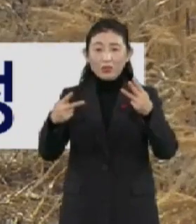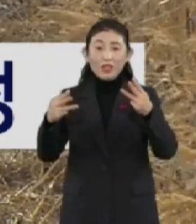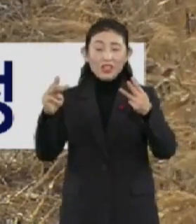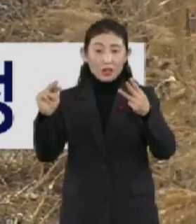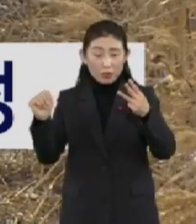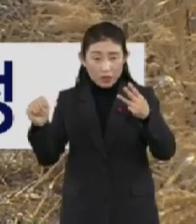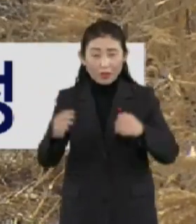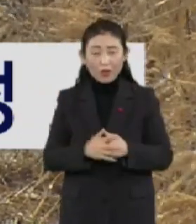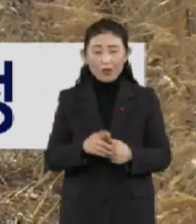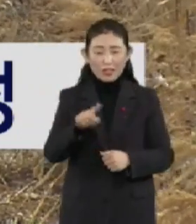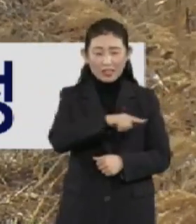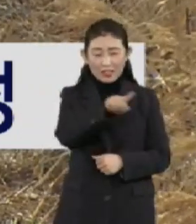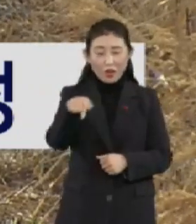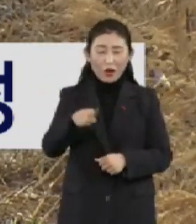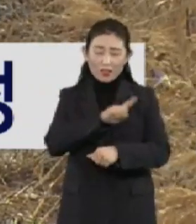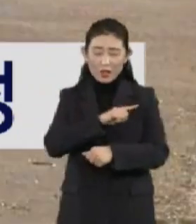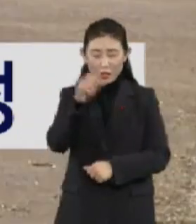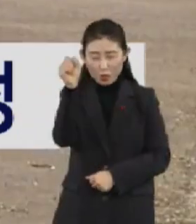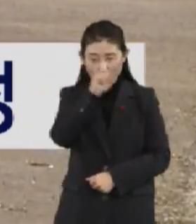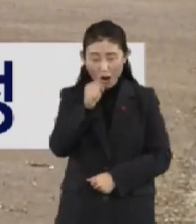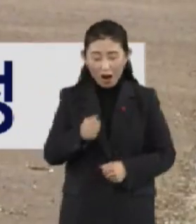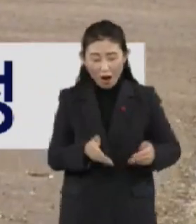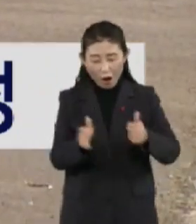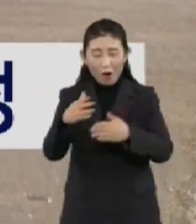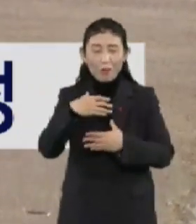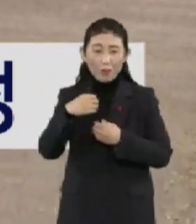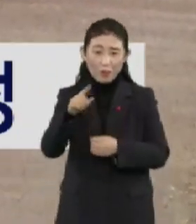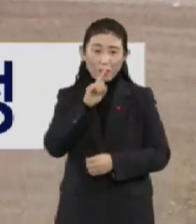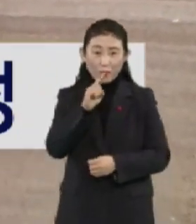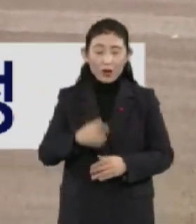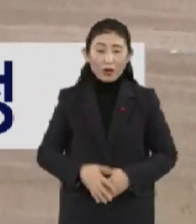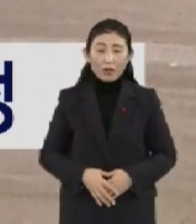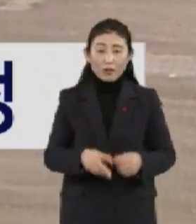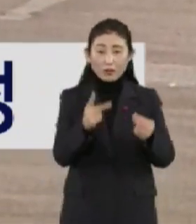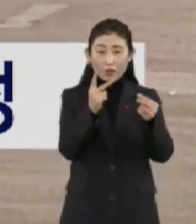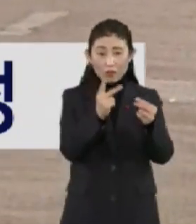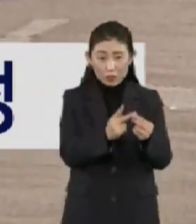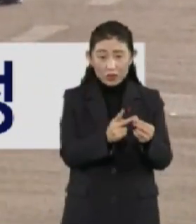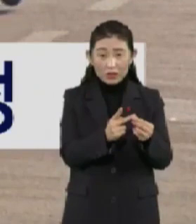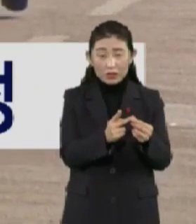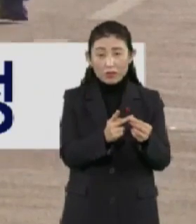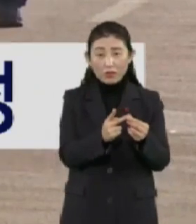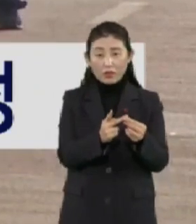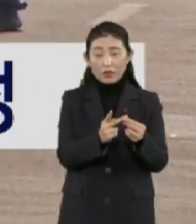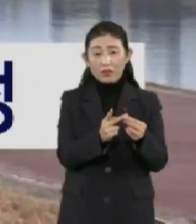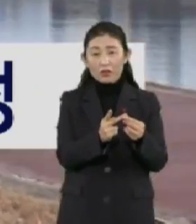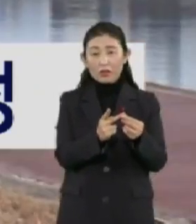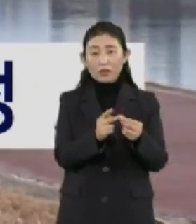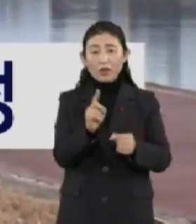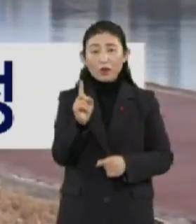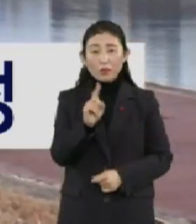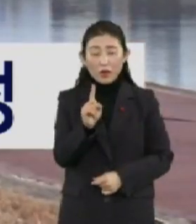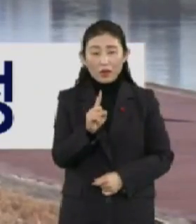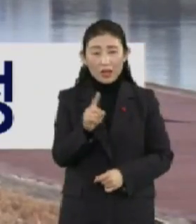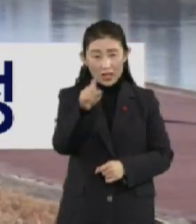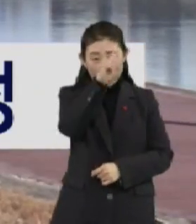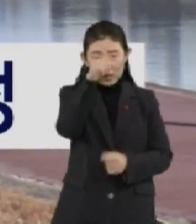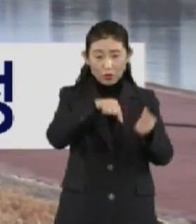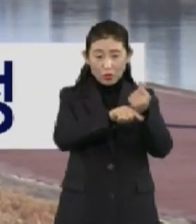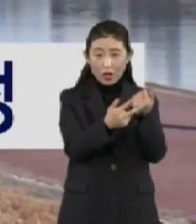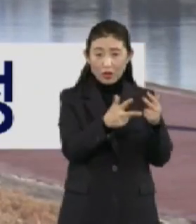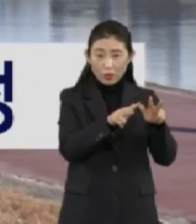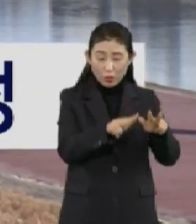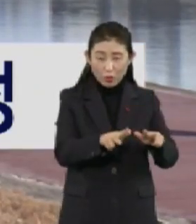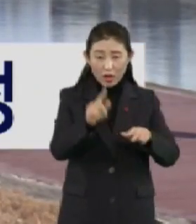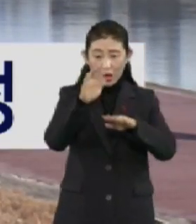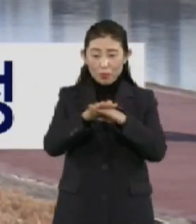1코스는 시민 선호도 조사와 보행환경평가에서 1위로 뽑혔고, 이 코스는 갑천옆 도심공원인 엑스포